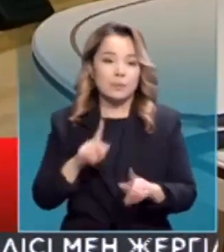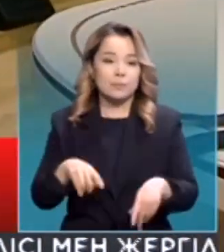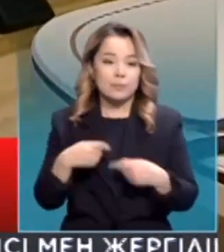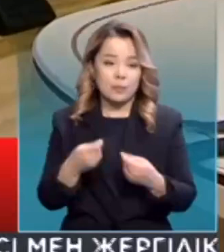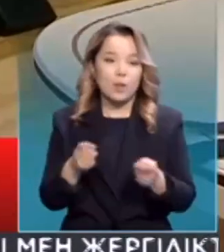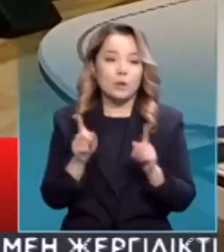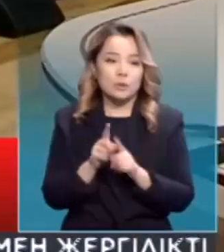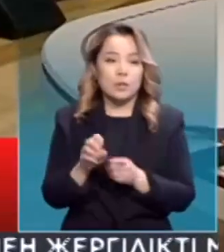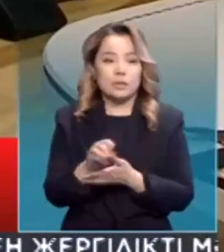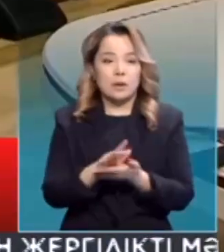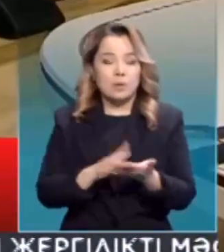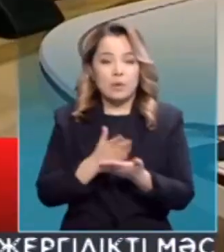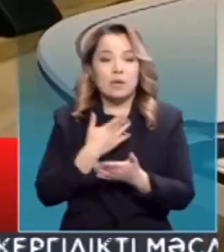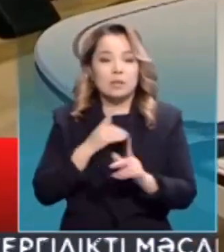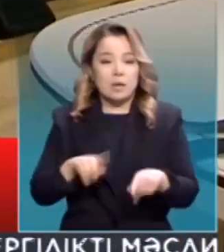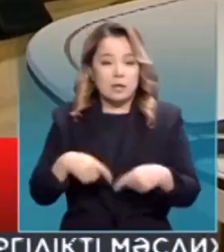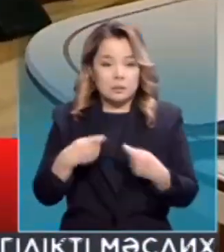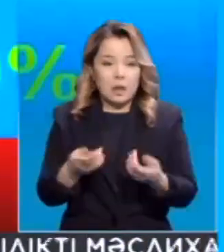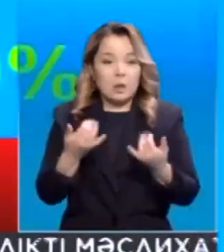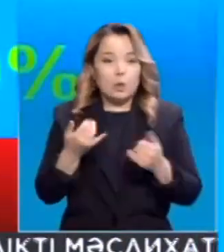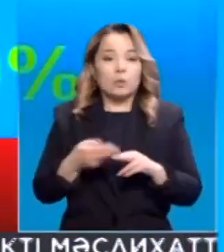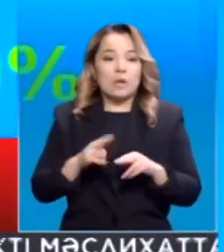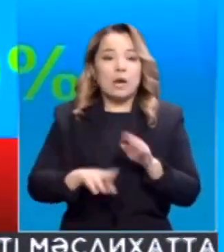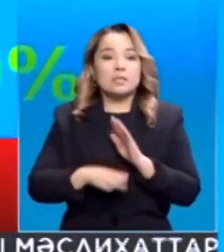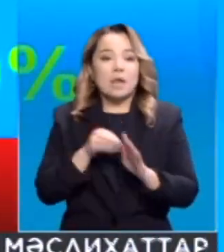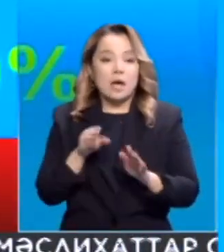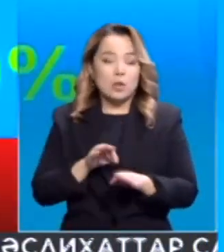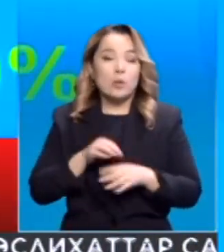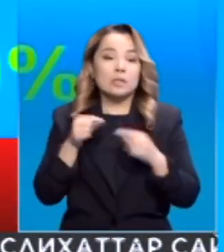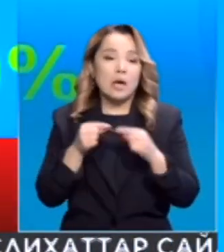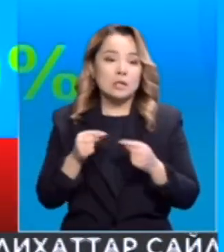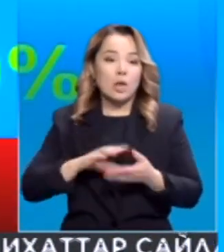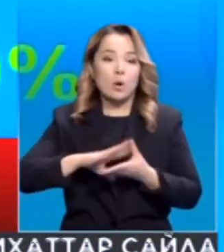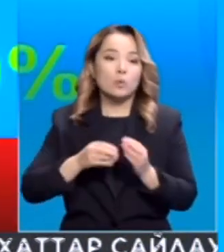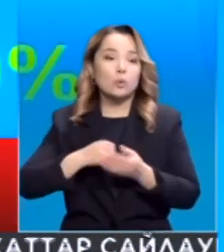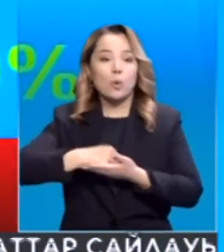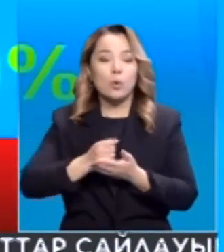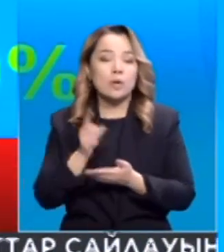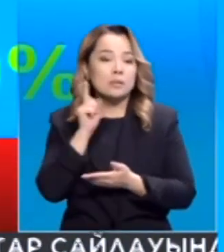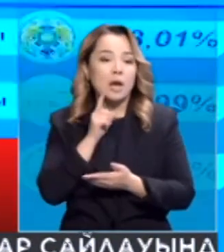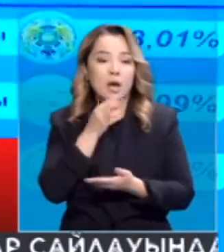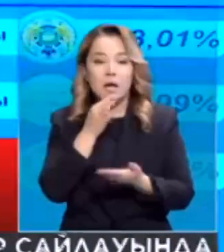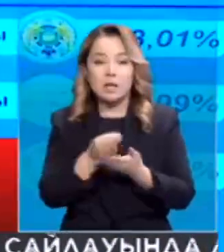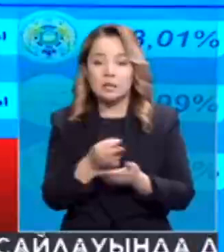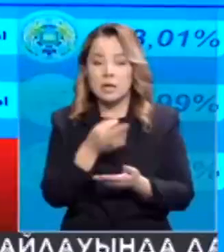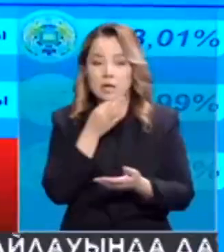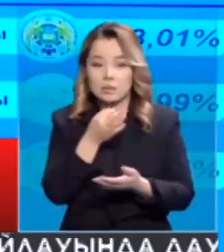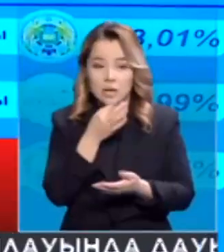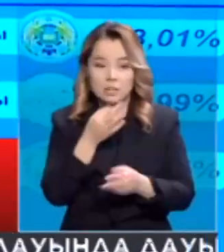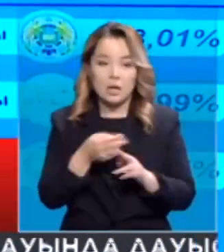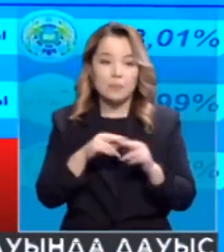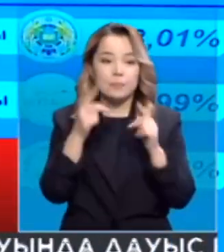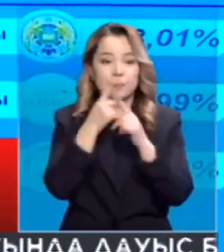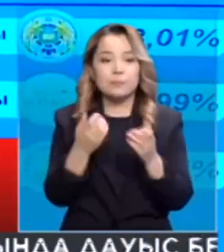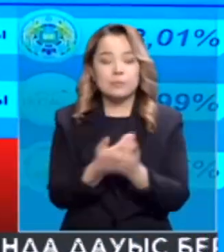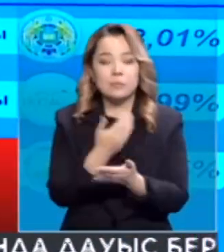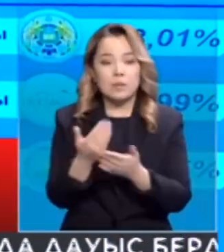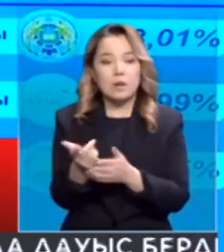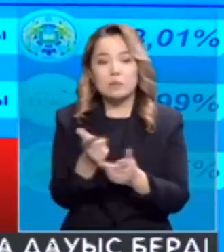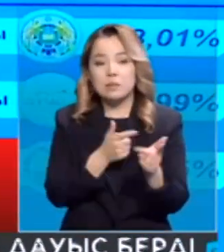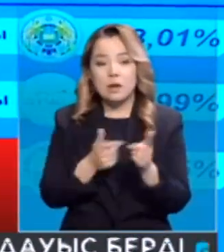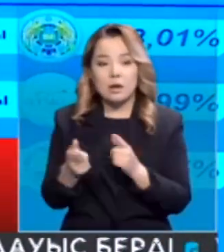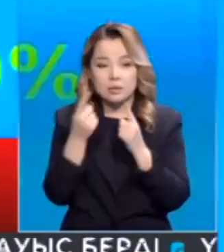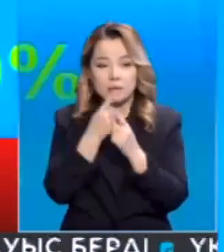айырмашылығына байланысты дауыс беріп жатыр. Сондықтан сайлаудың нақты қорытындысын айту әлі ерте. Тек алдын ала ақпараттармен бөлісуге